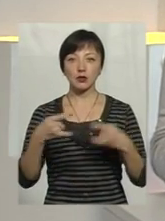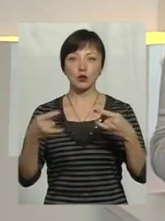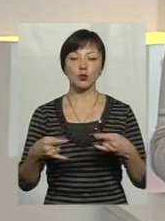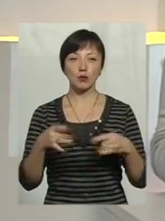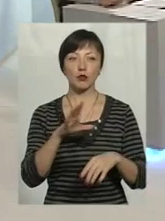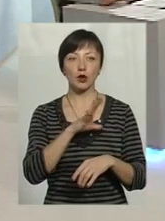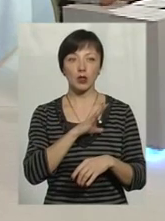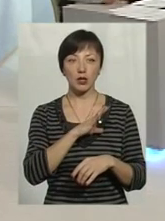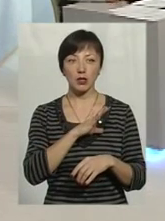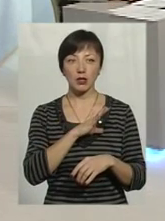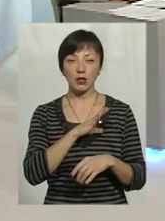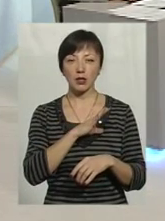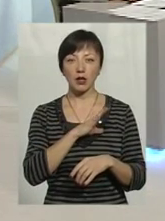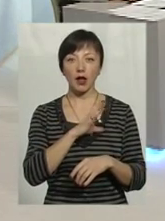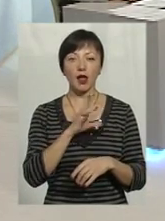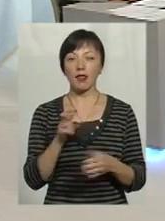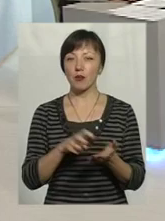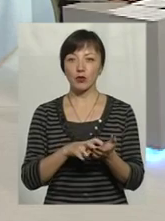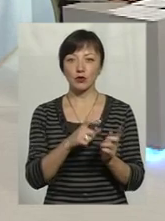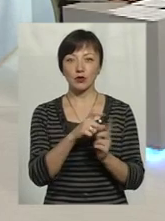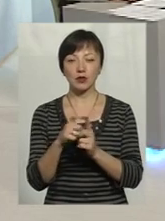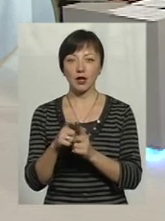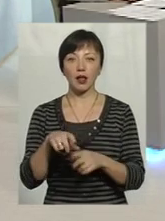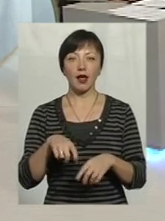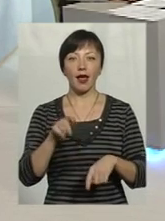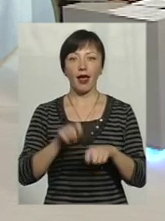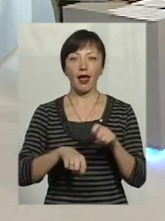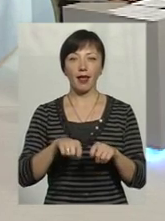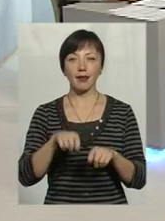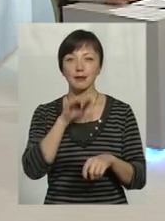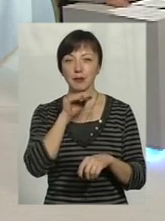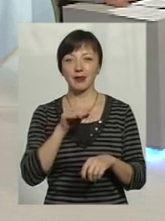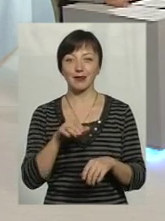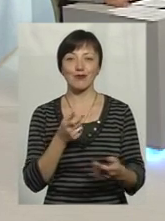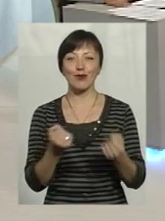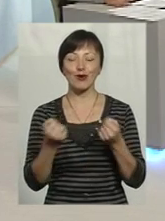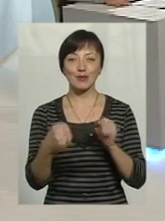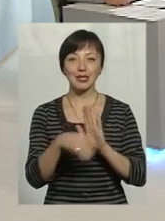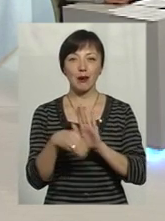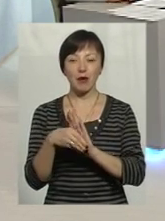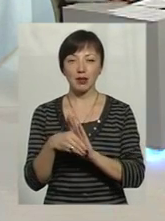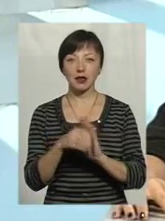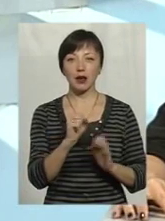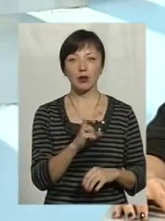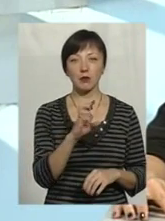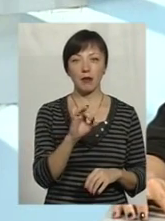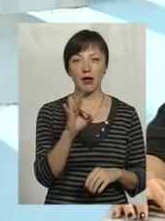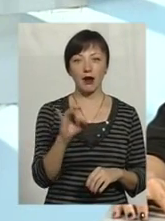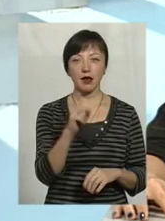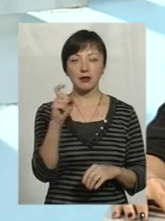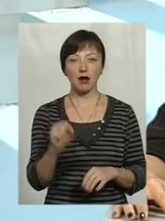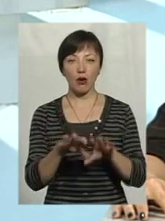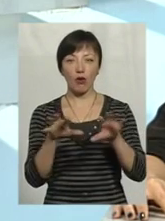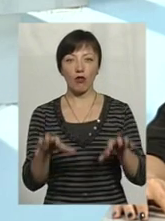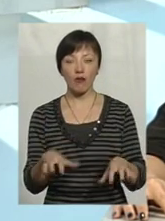студії були, не побоюсь цього слова, експерти у боротьбі з хабарництвом. Це була Альона Береза,